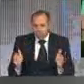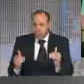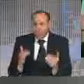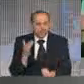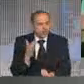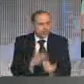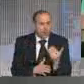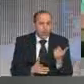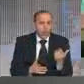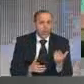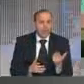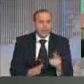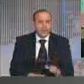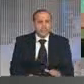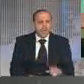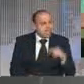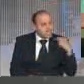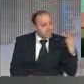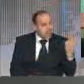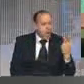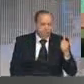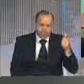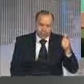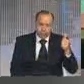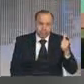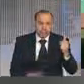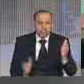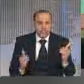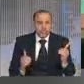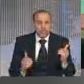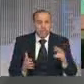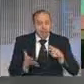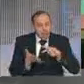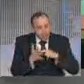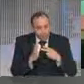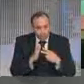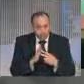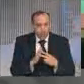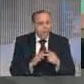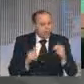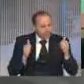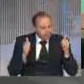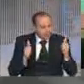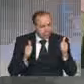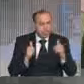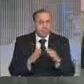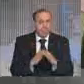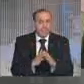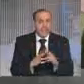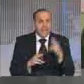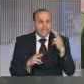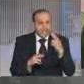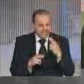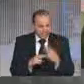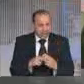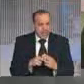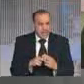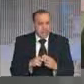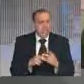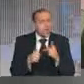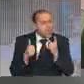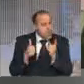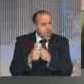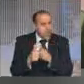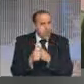اللي هي تجهيزات يعني من نوع العالمي والراقي وكذلك تكنولوجيا تجهيزات معنات ممتازه برشا وصفاقس كانت معناتها سباقه